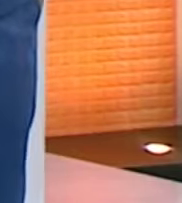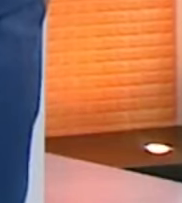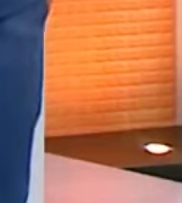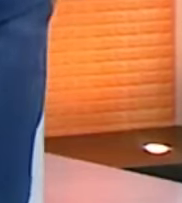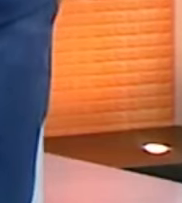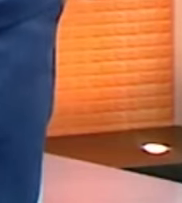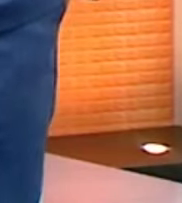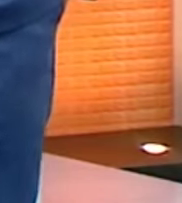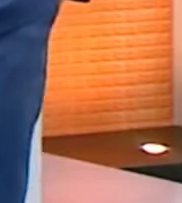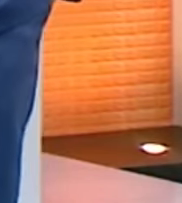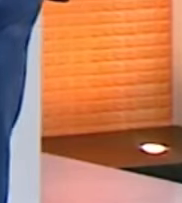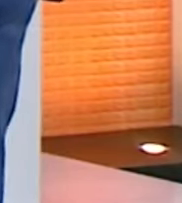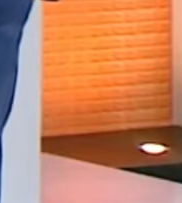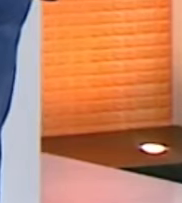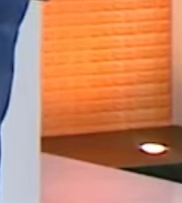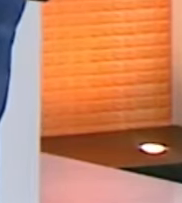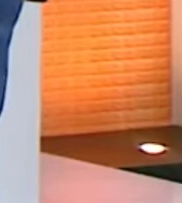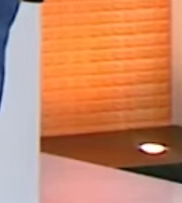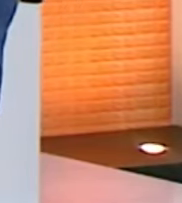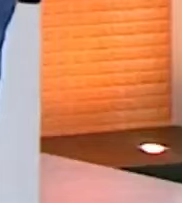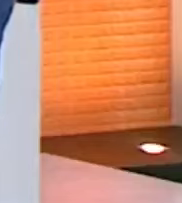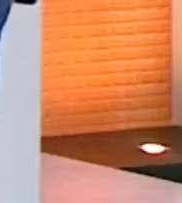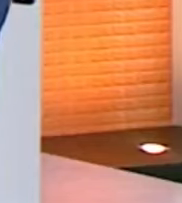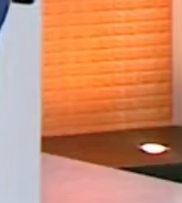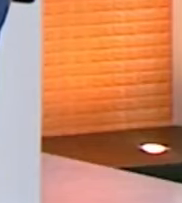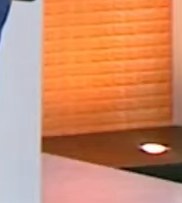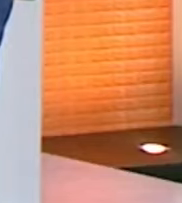sa www.gmanews.tv